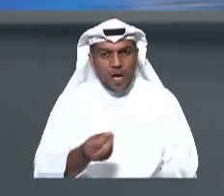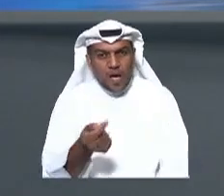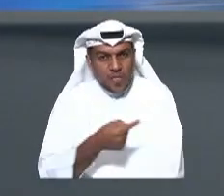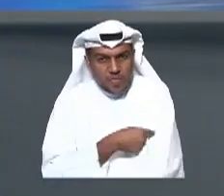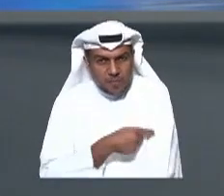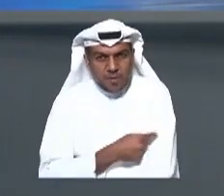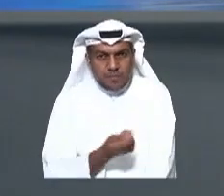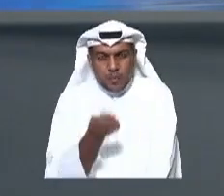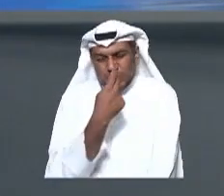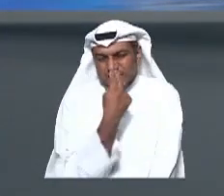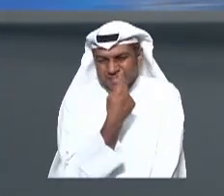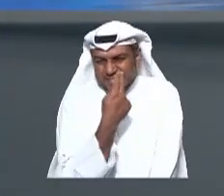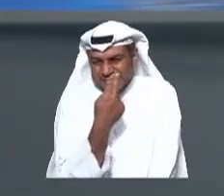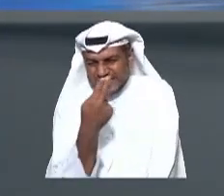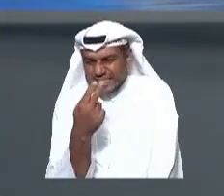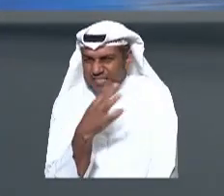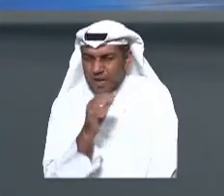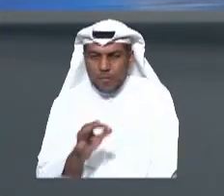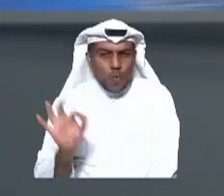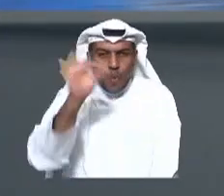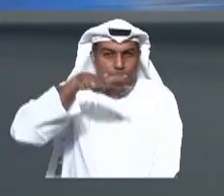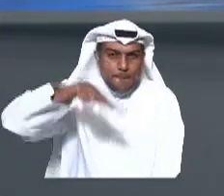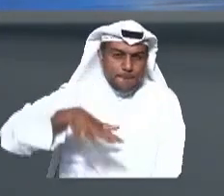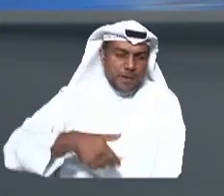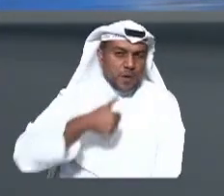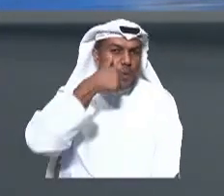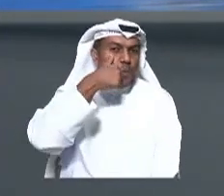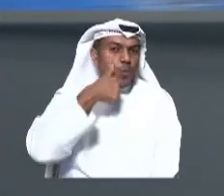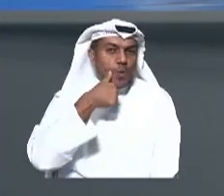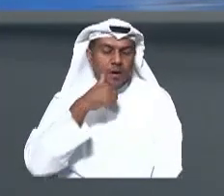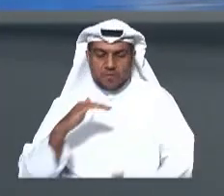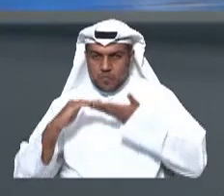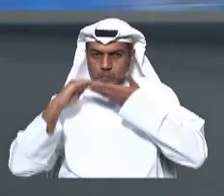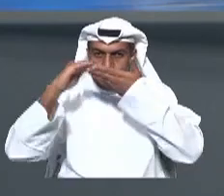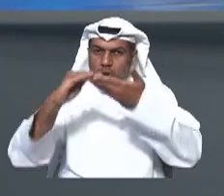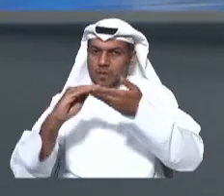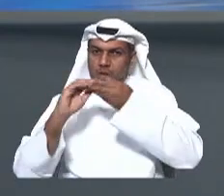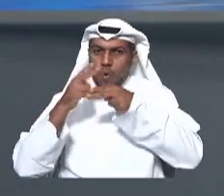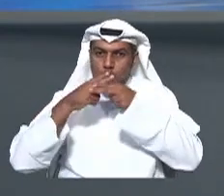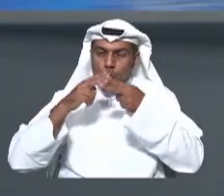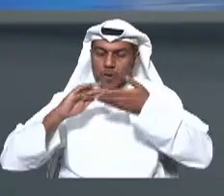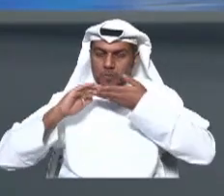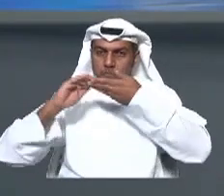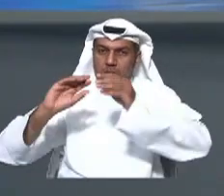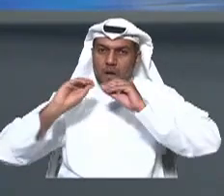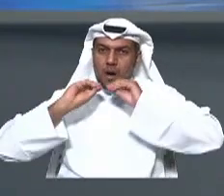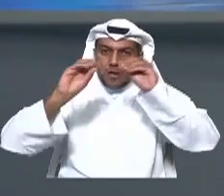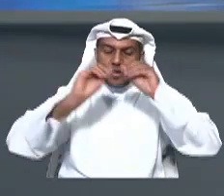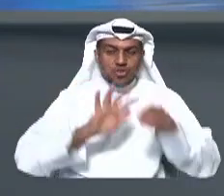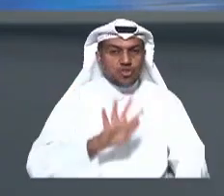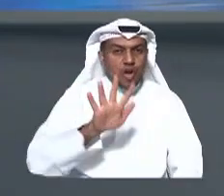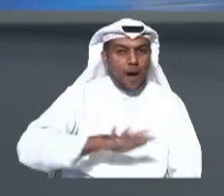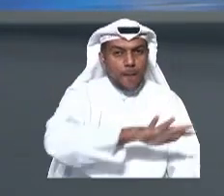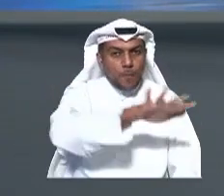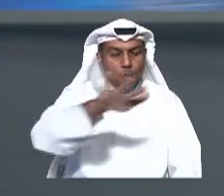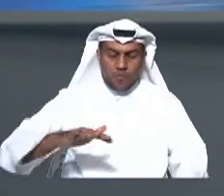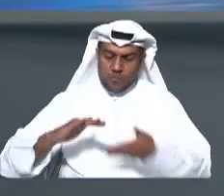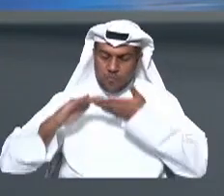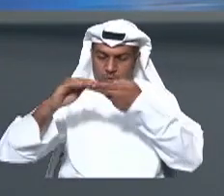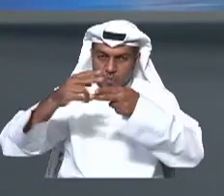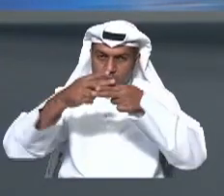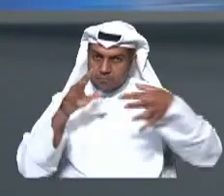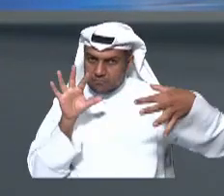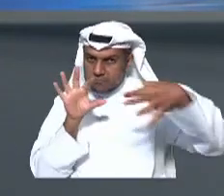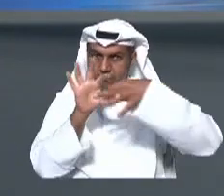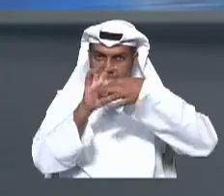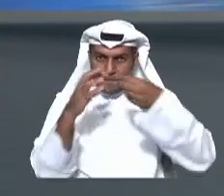لإيصالها للشعب السوداني الشقيق. نعم فاطمة، المساعدات من الكويت للشعب السوداني الشقيق جاءت من خلال التنسيق